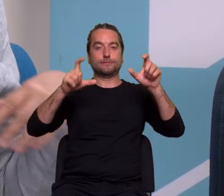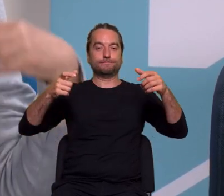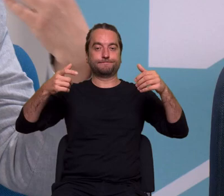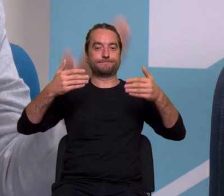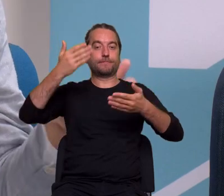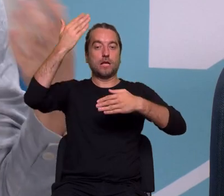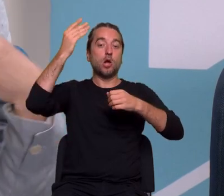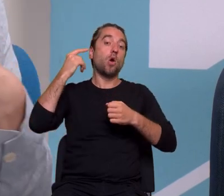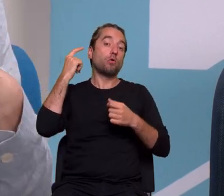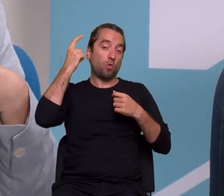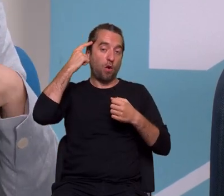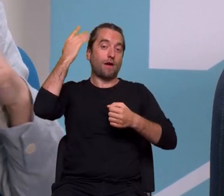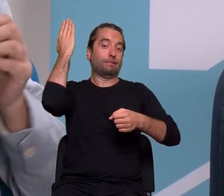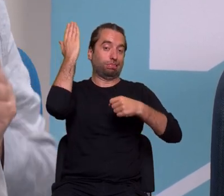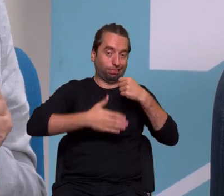Zaraz po